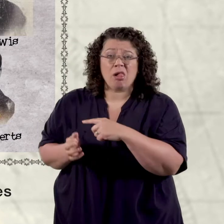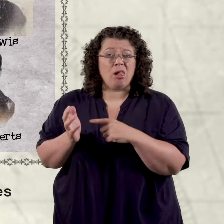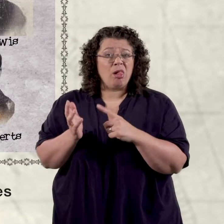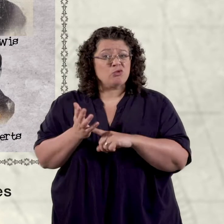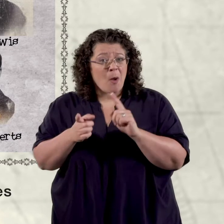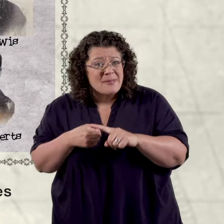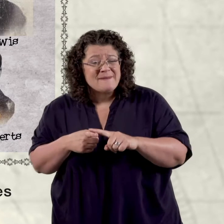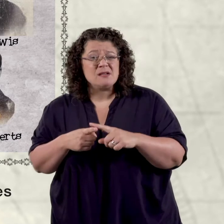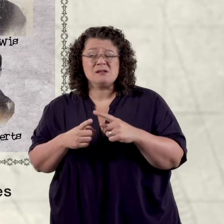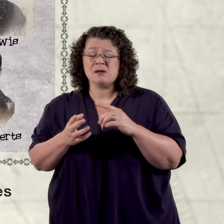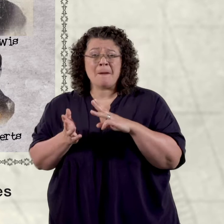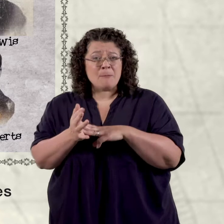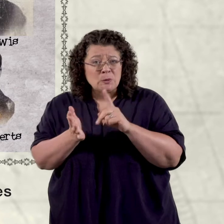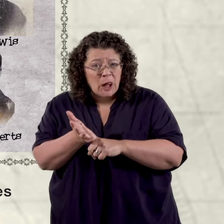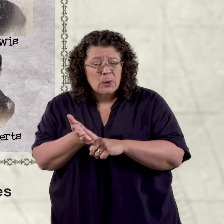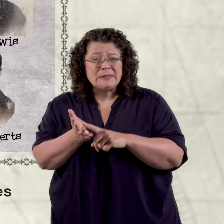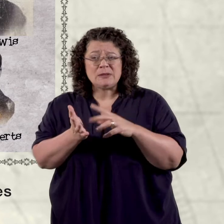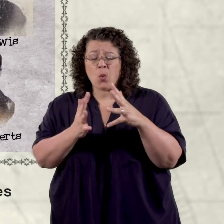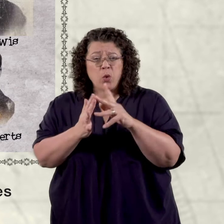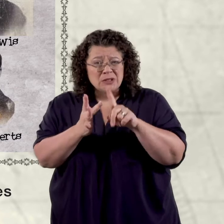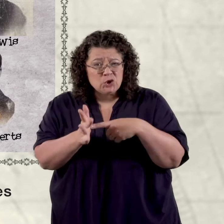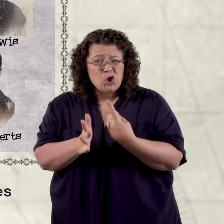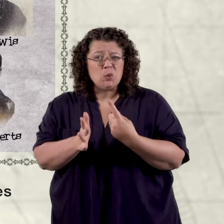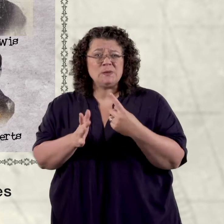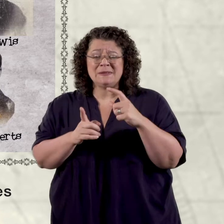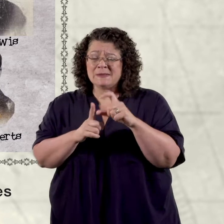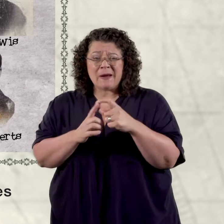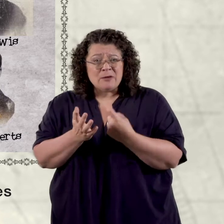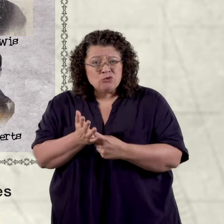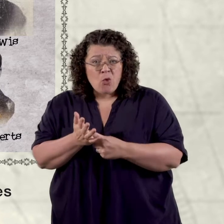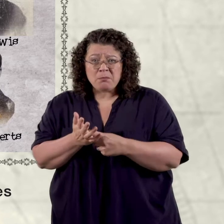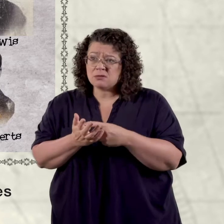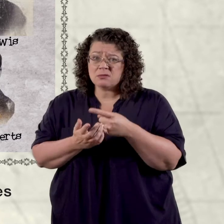Jones, na David Roberts yn ôl yn fyw.